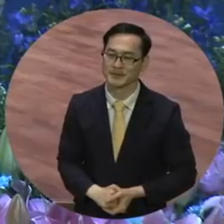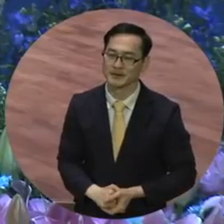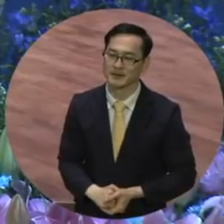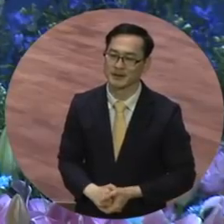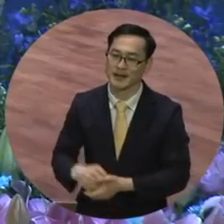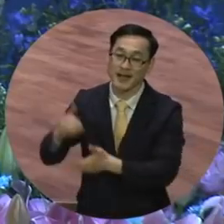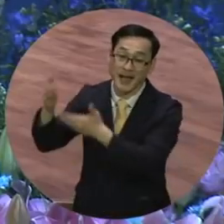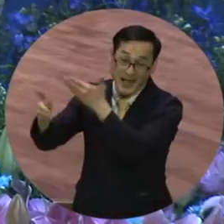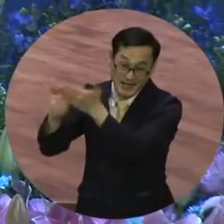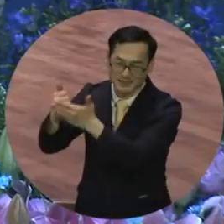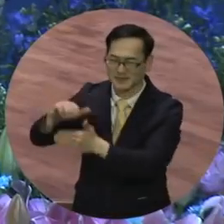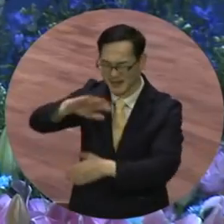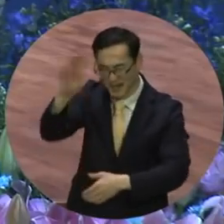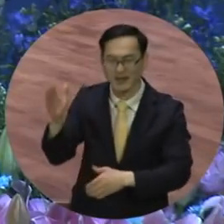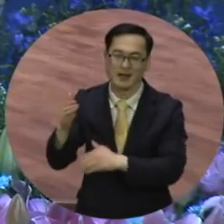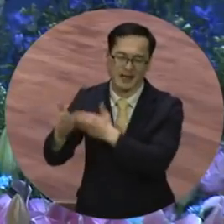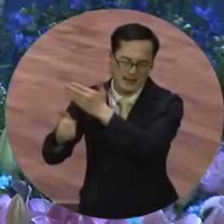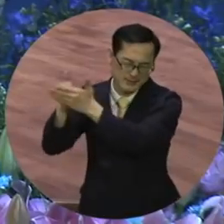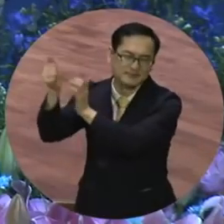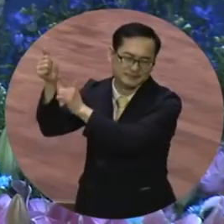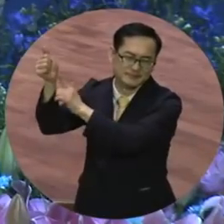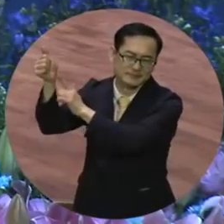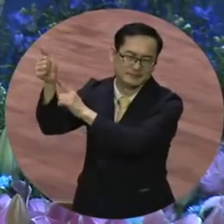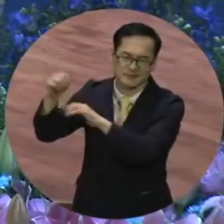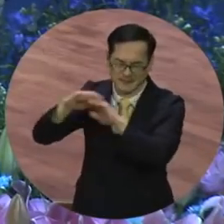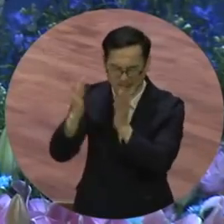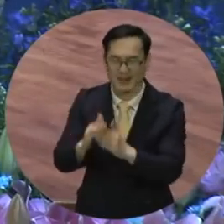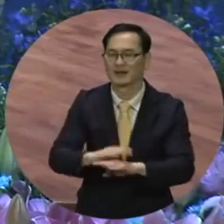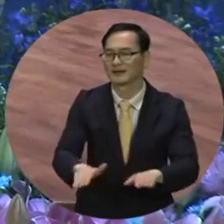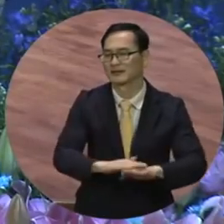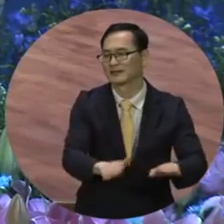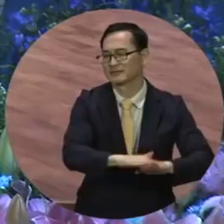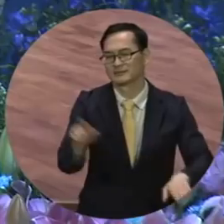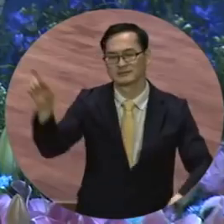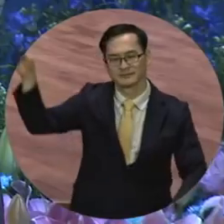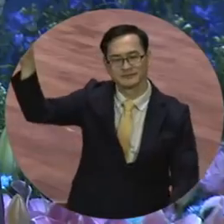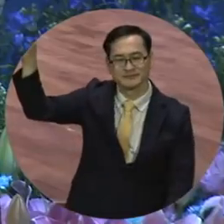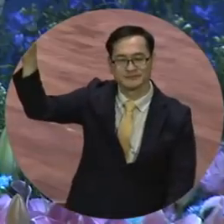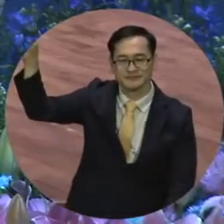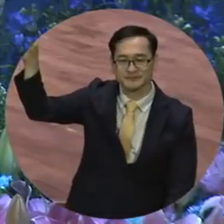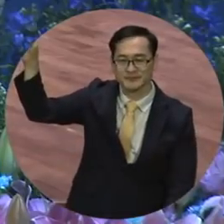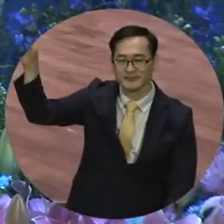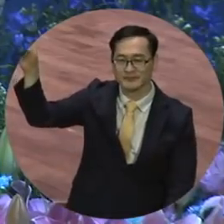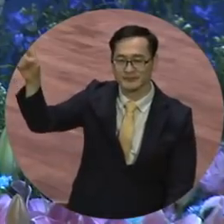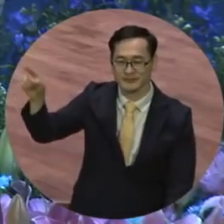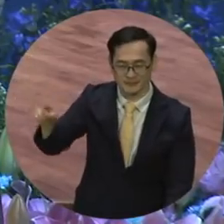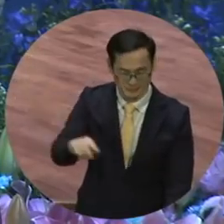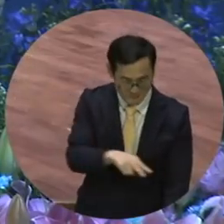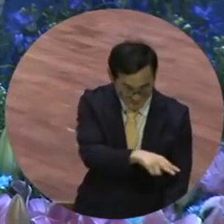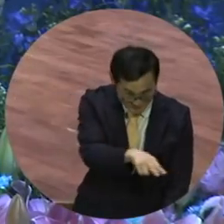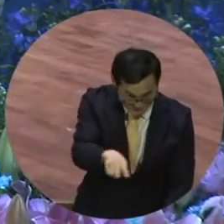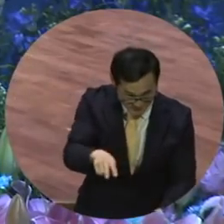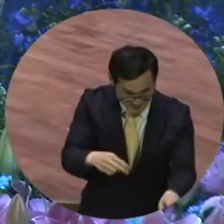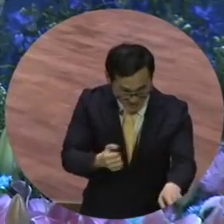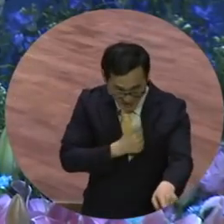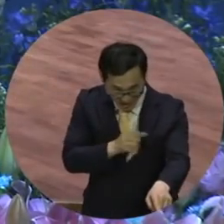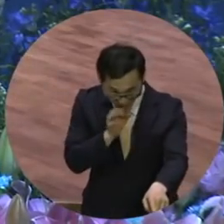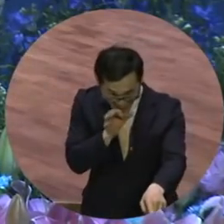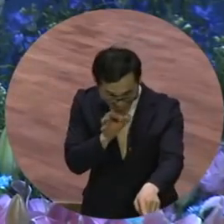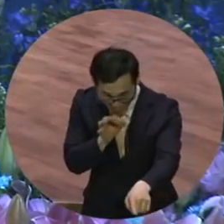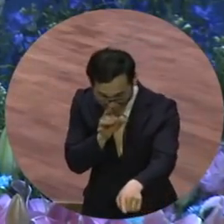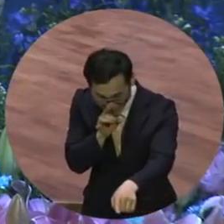하나님 교회는 하나님 하신다고. 참 답답해요. 안타까운 일 한두 가지 아니.